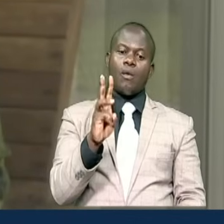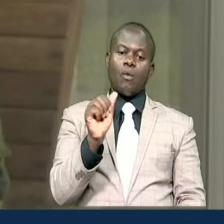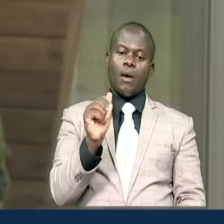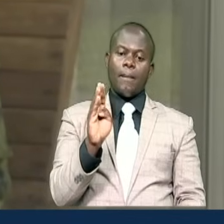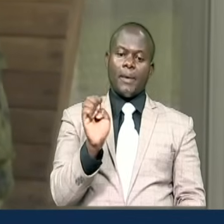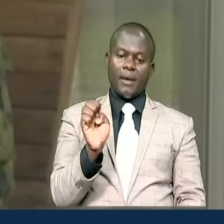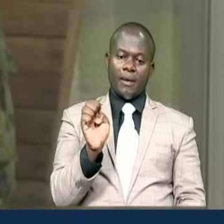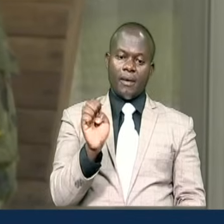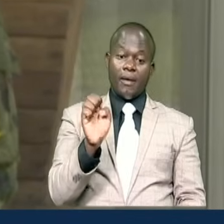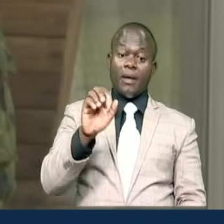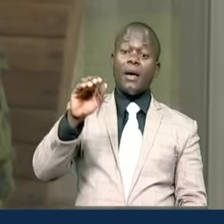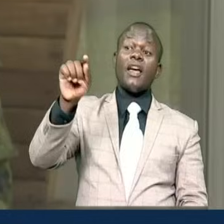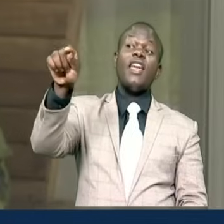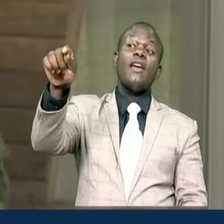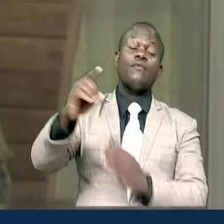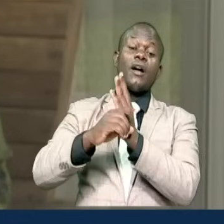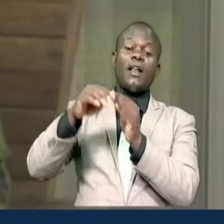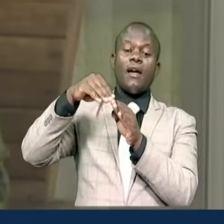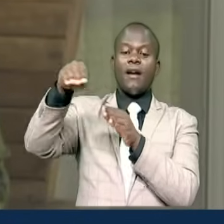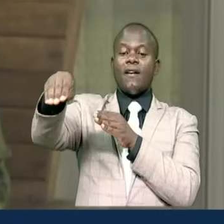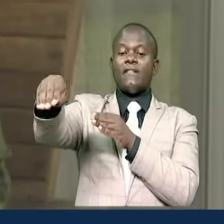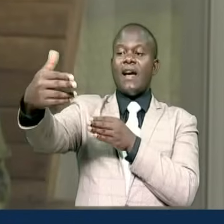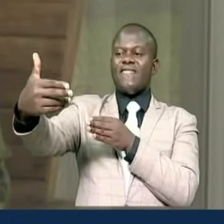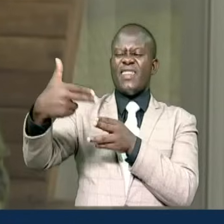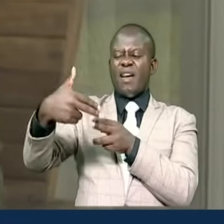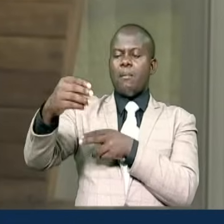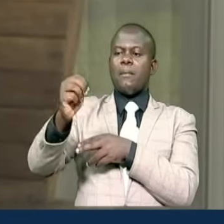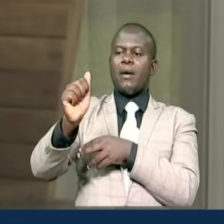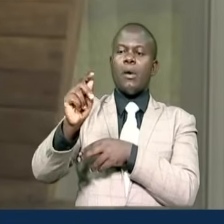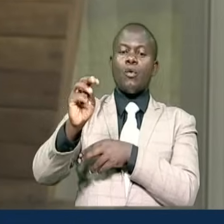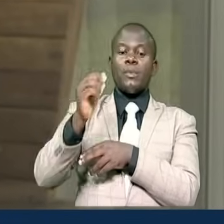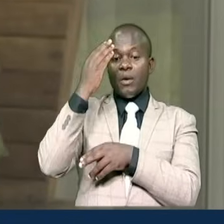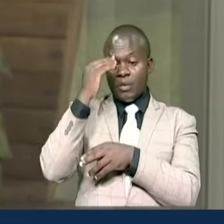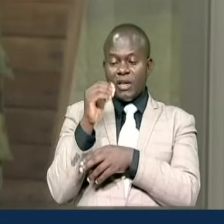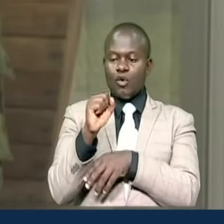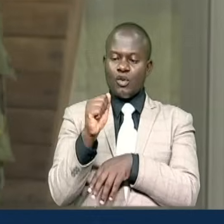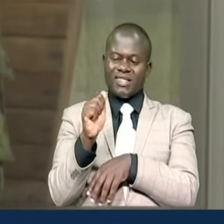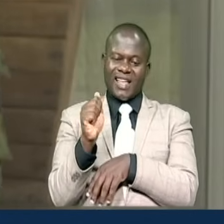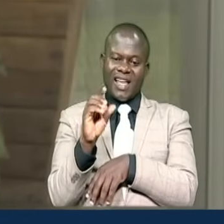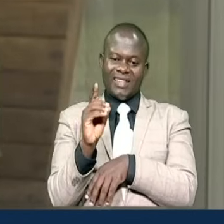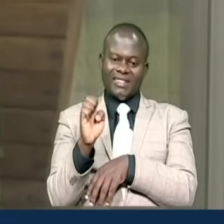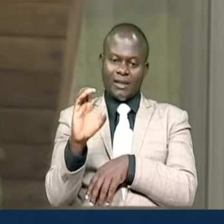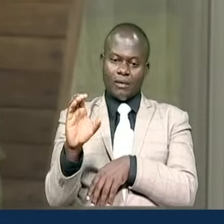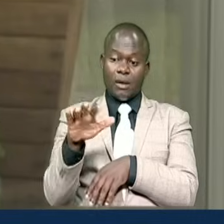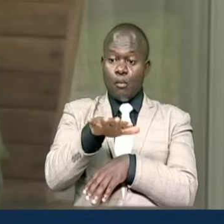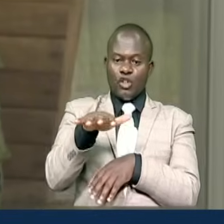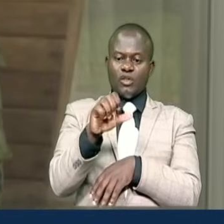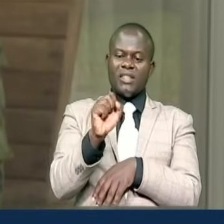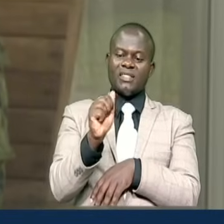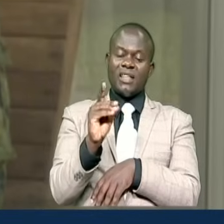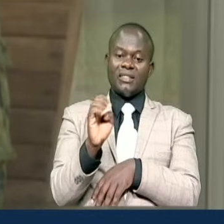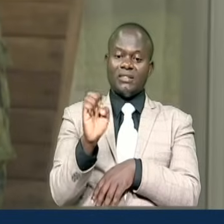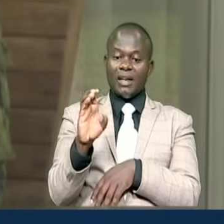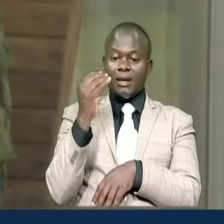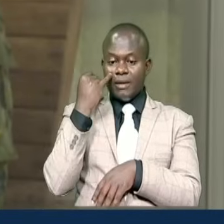akarere ka Ankwabe kari hepfo ya Makomi, kugira ngo Sadeke muri zone ya Sadeke